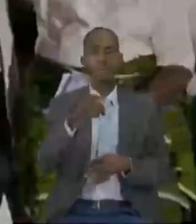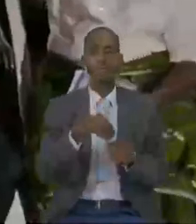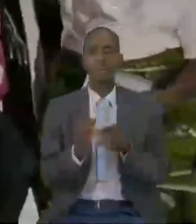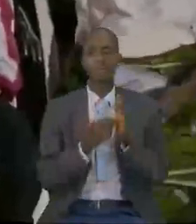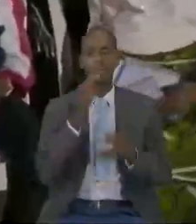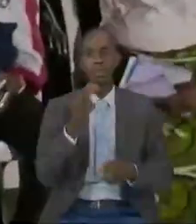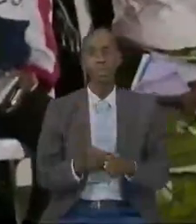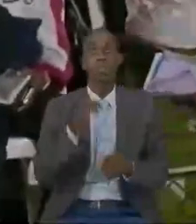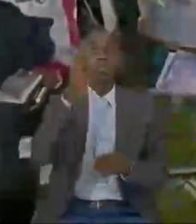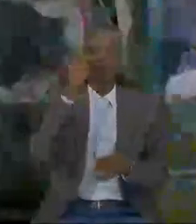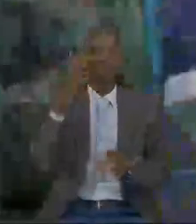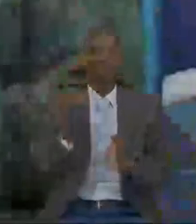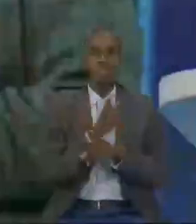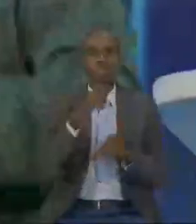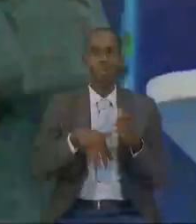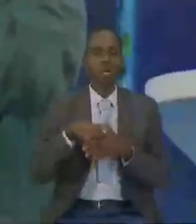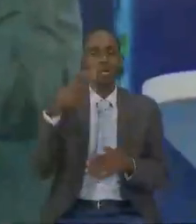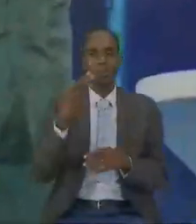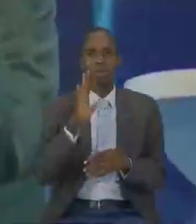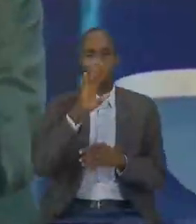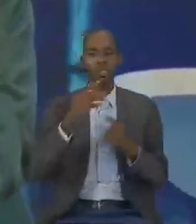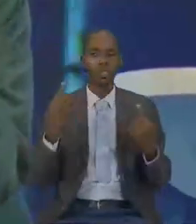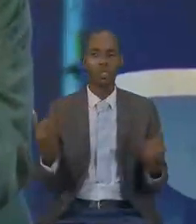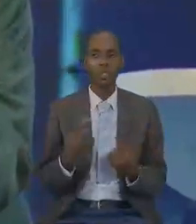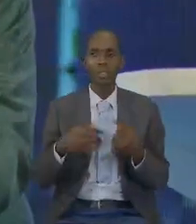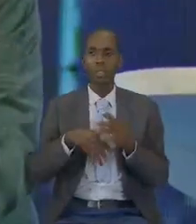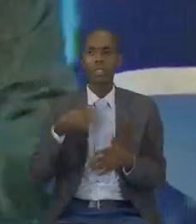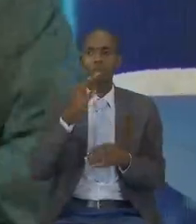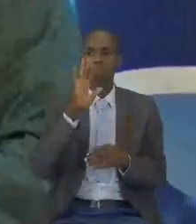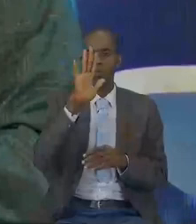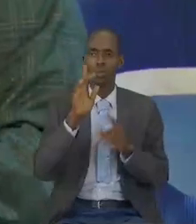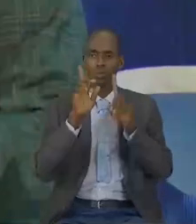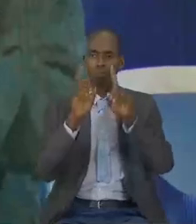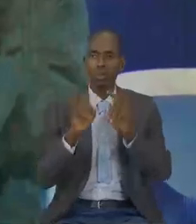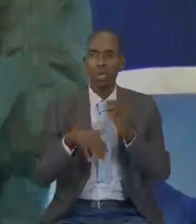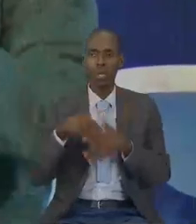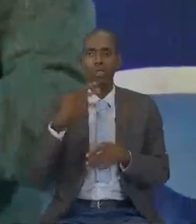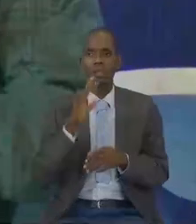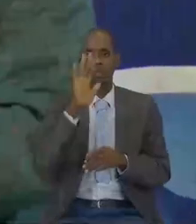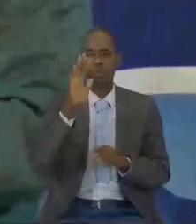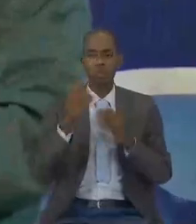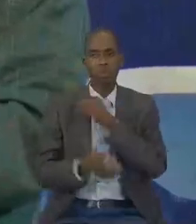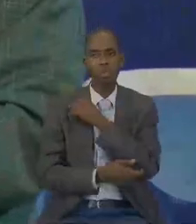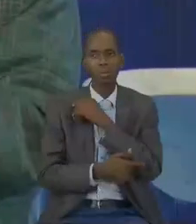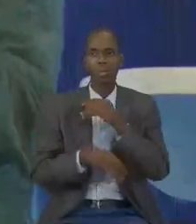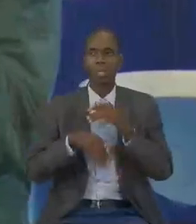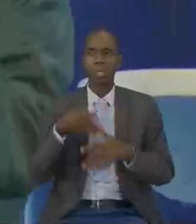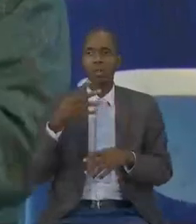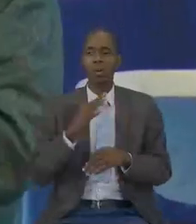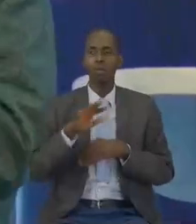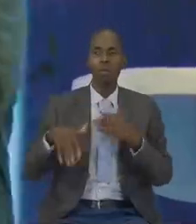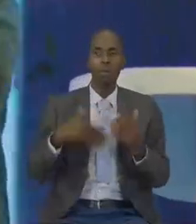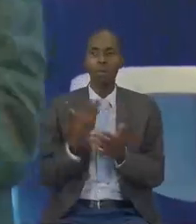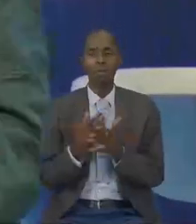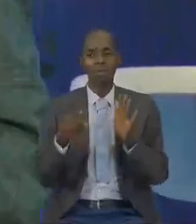vu. Il va te sortir de tes transgressions, il va te sortir de tes épreuves, il va sortir de tes